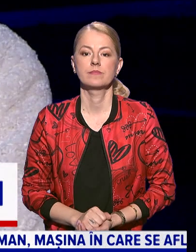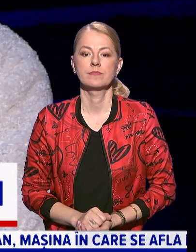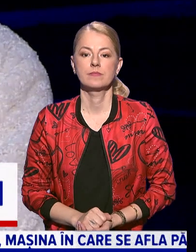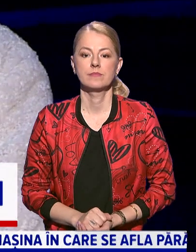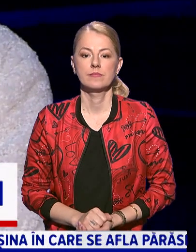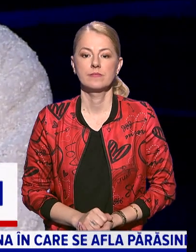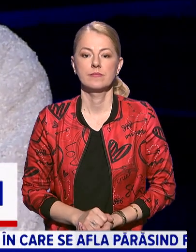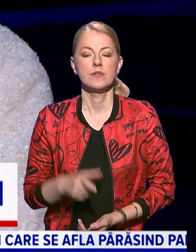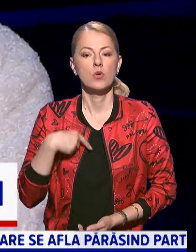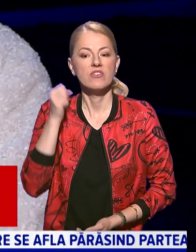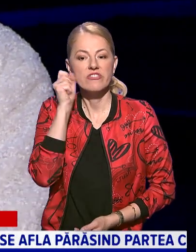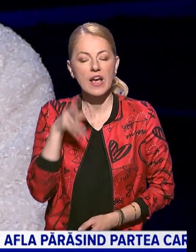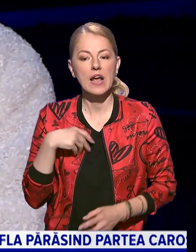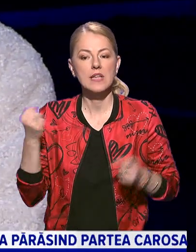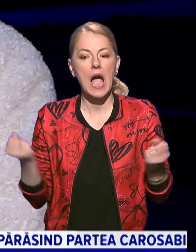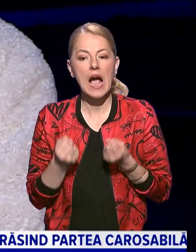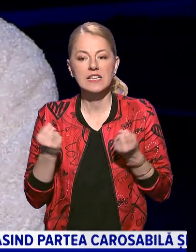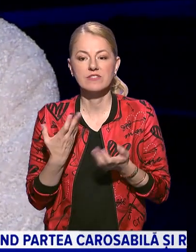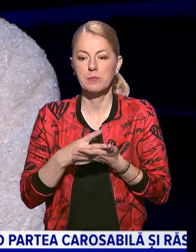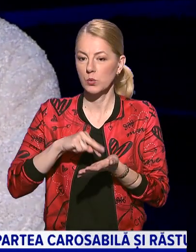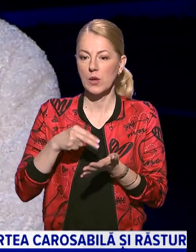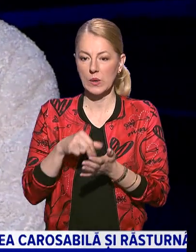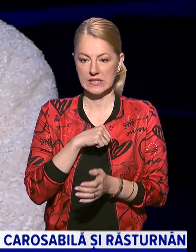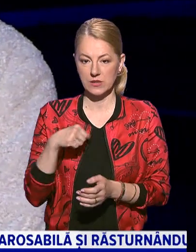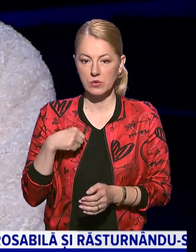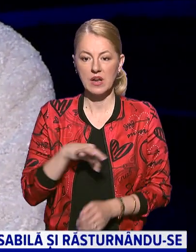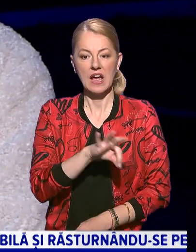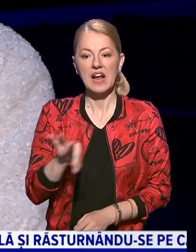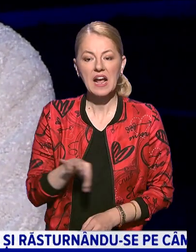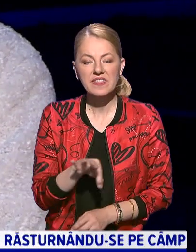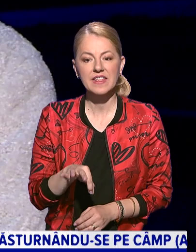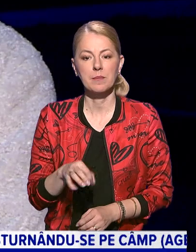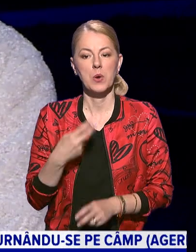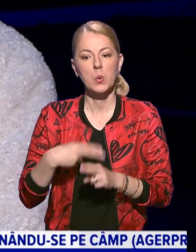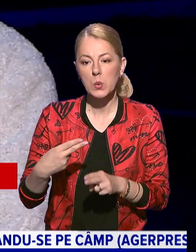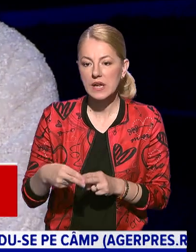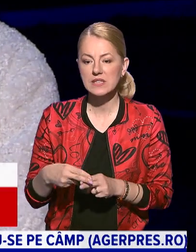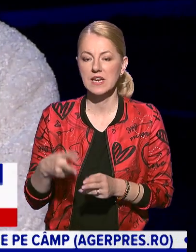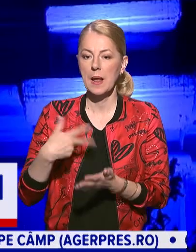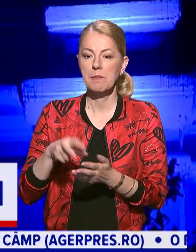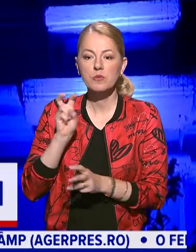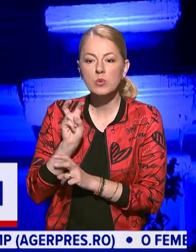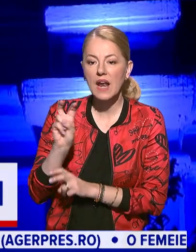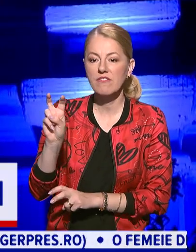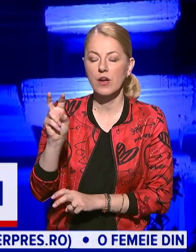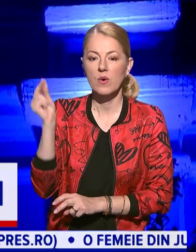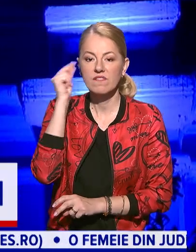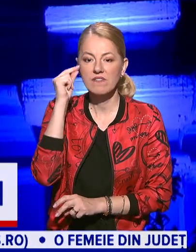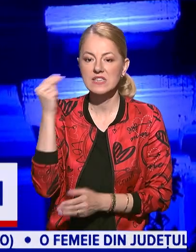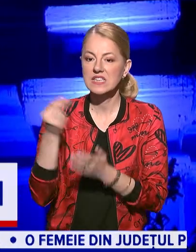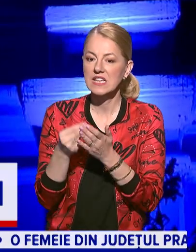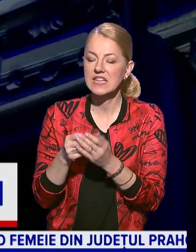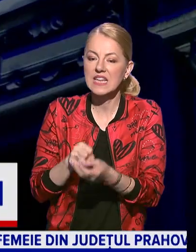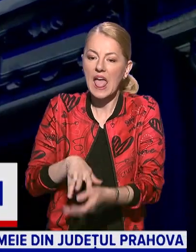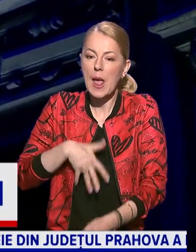Desfășurăm zilnic activități de formare a autonomiei personale, gătim, facem curățenie, mergem cu tramvaiul, învață să-și gestioneze